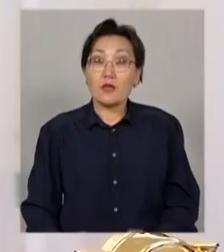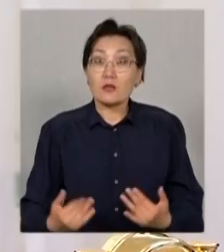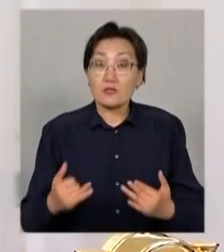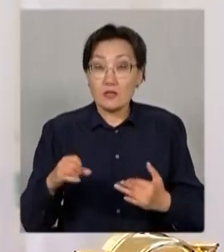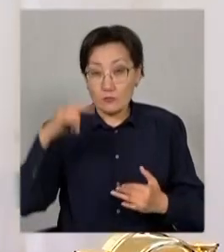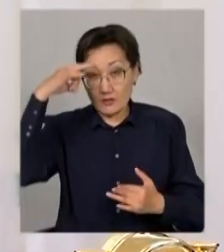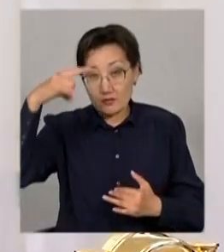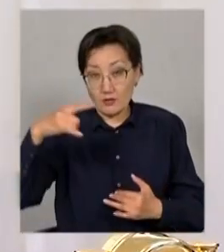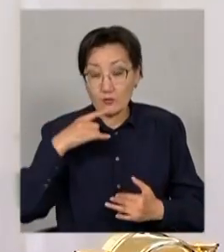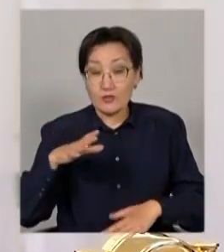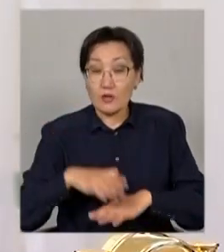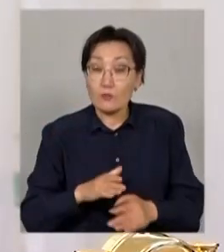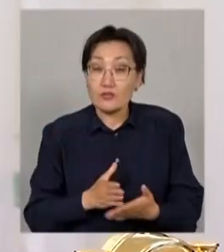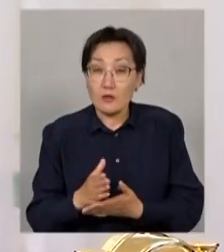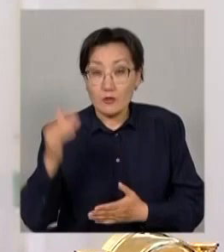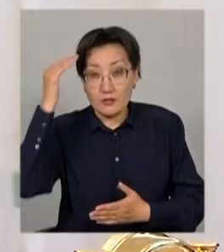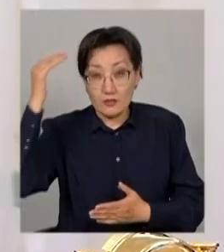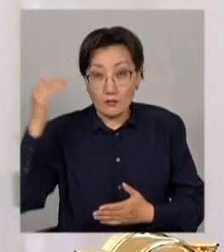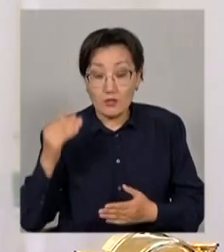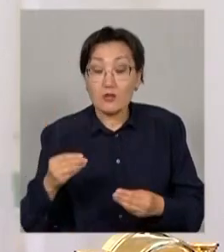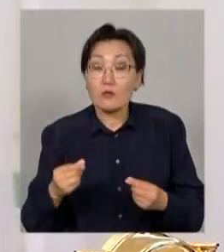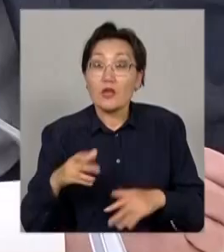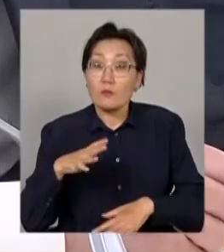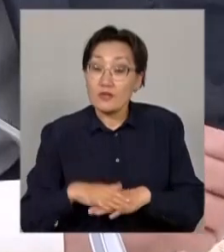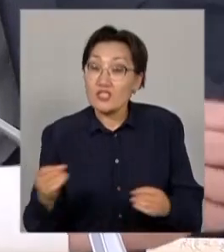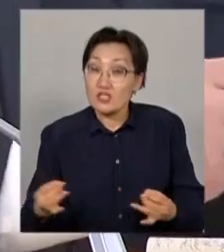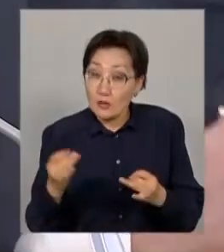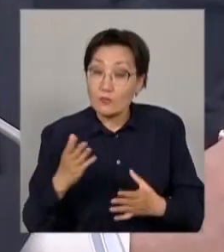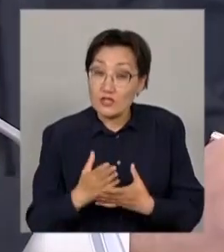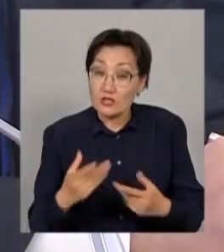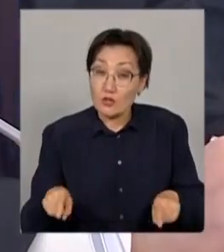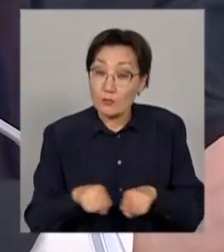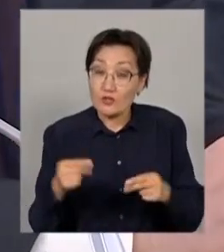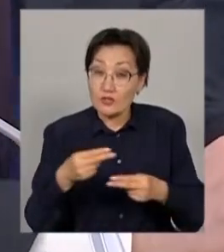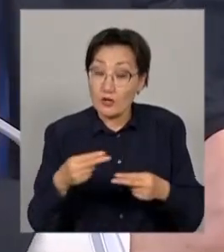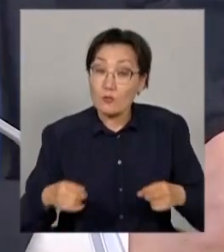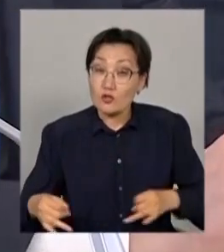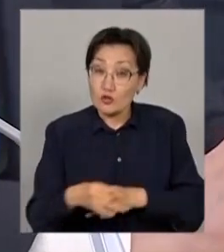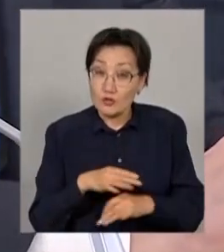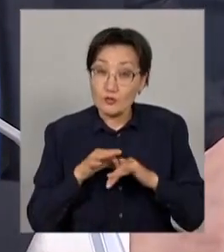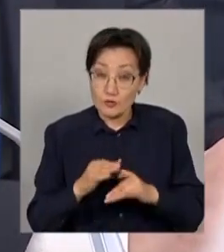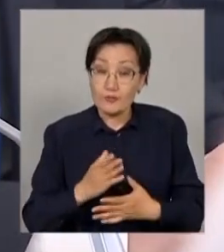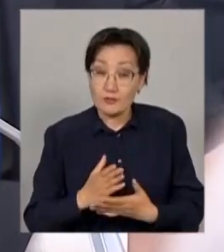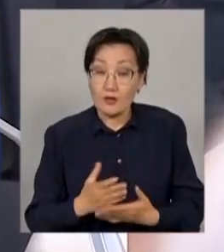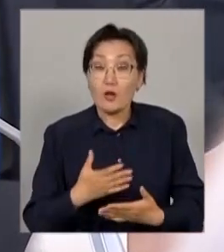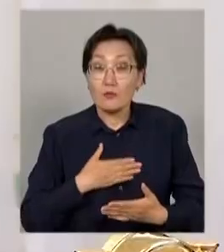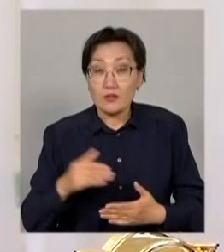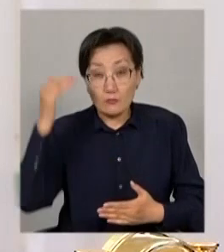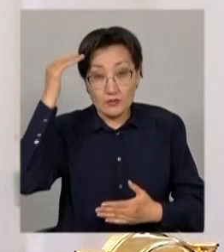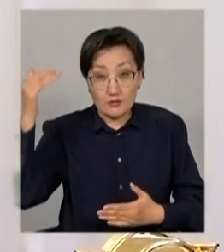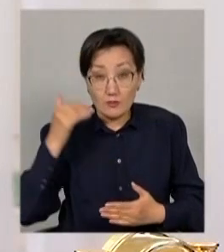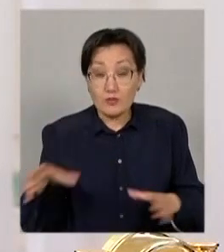таңда Қазақстанның банк секторы Тәжікстанның қаржы нарығына қызығушылық танытып отыр. Осы тақырыпта келіссөздер жүргізіліп жатыр. Біз